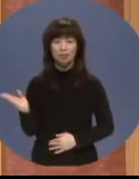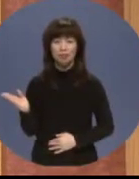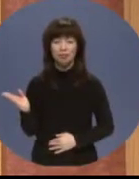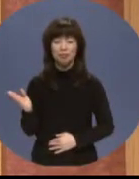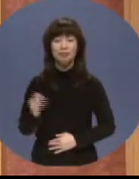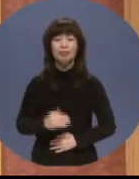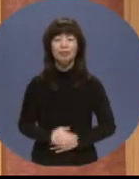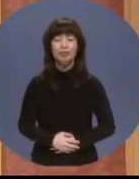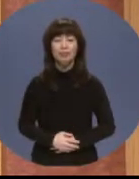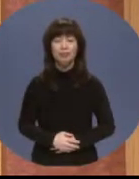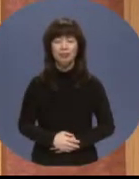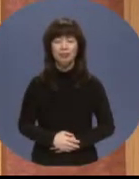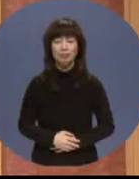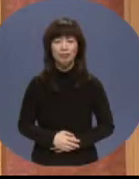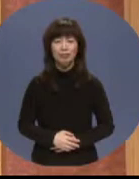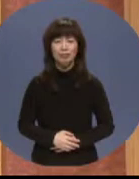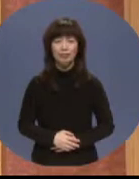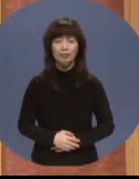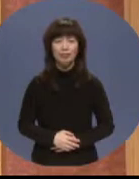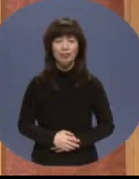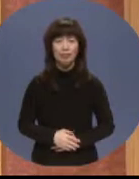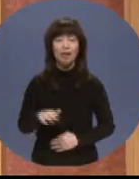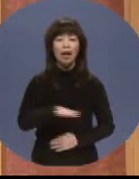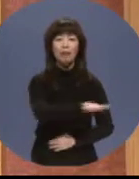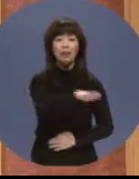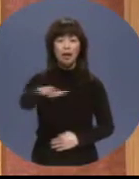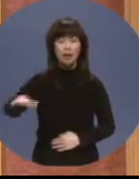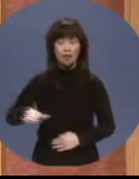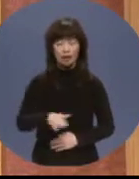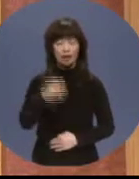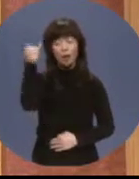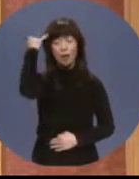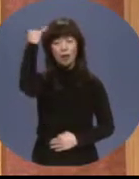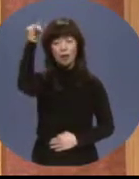74-1105 もご利用いただけます。皆さんの